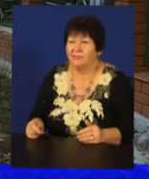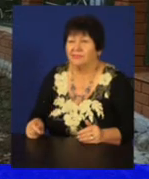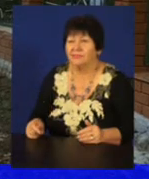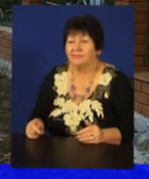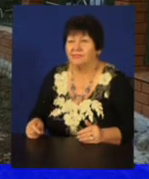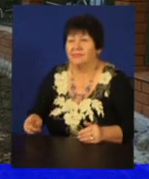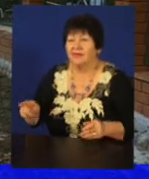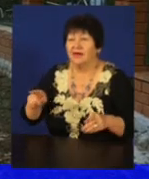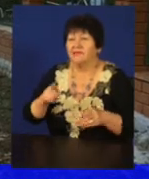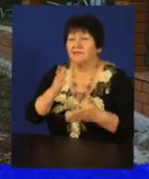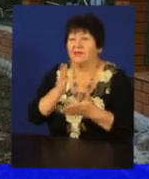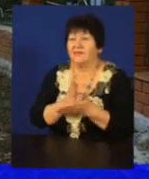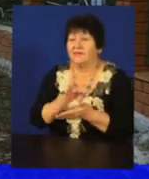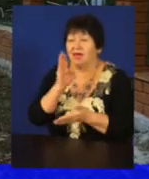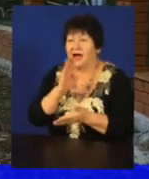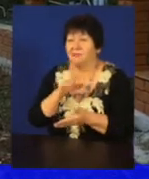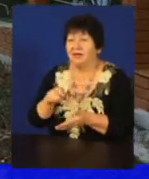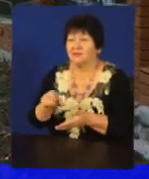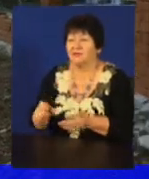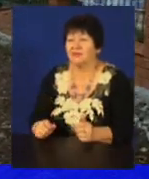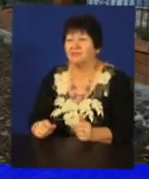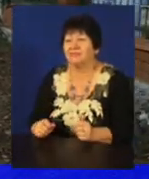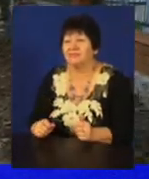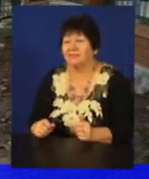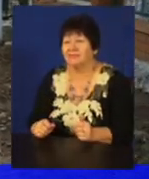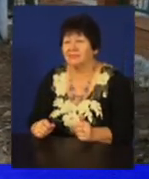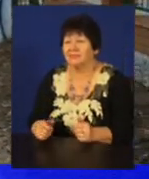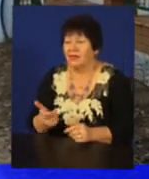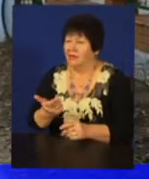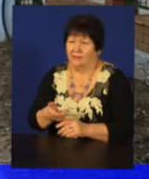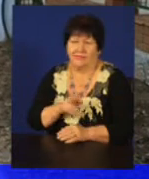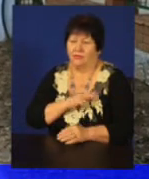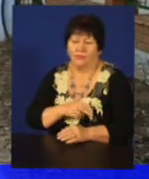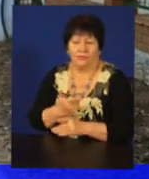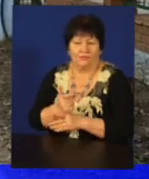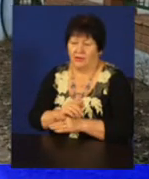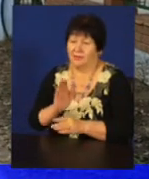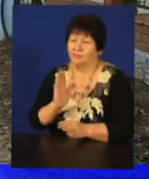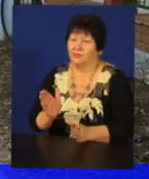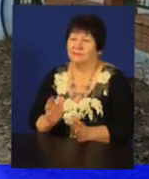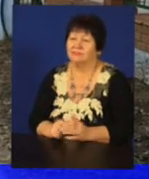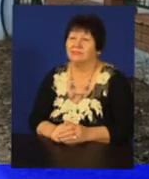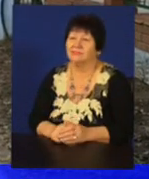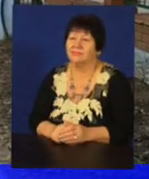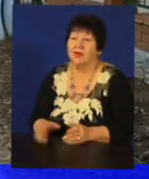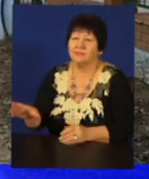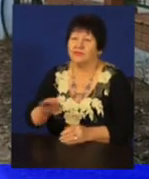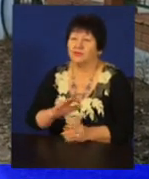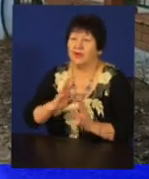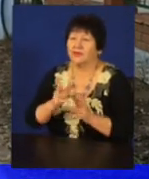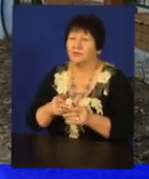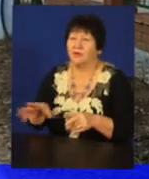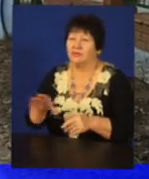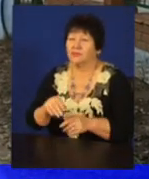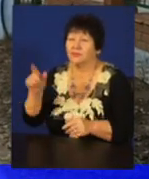Veți avea apeduct în sat. Ce e un lucru foarte bun pentru toată lumea,